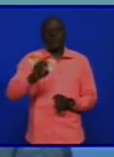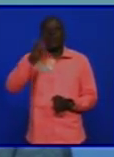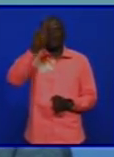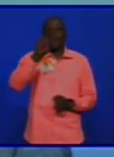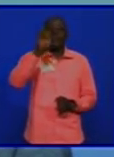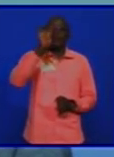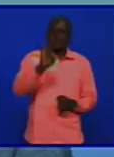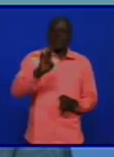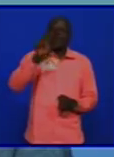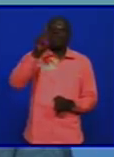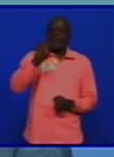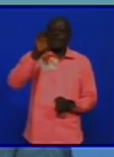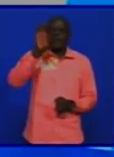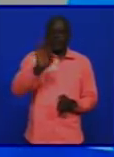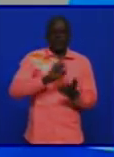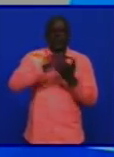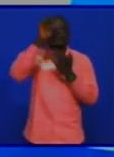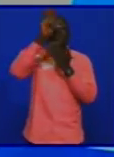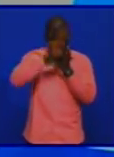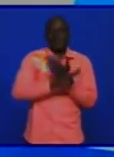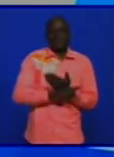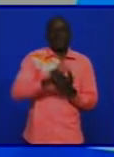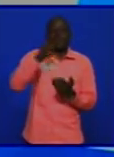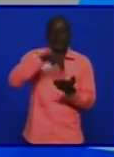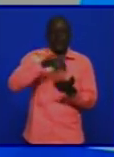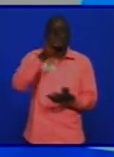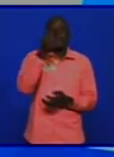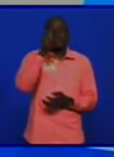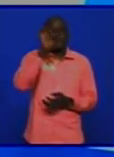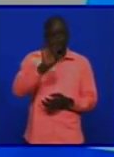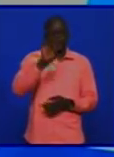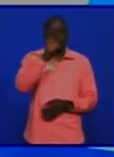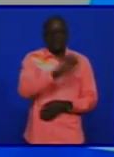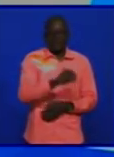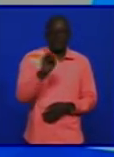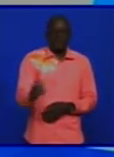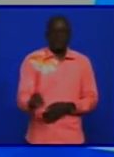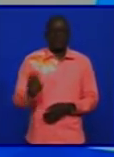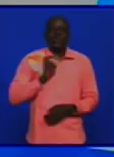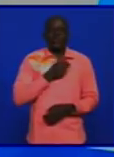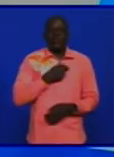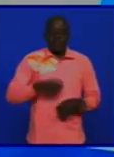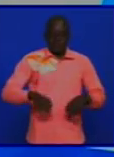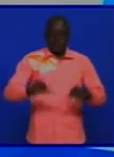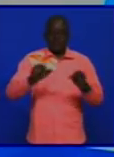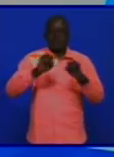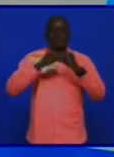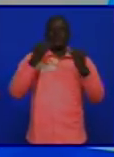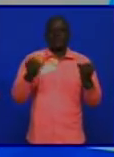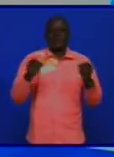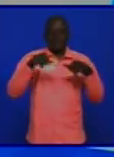27 au 29 septembre 2018 à Ouagadougou. Nous allons poursuivre ce journal. Vous restez avec